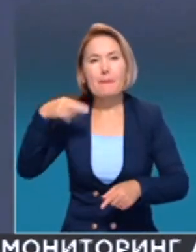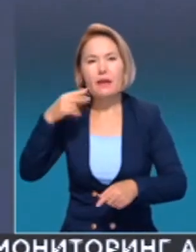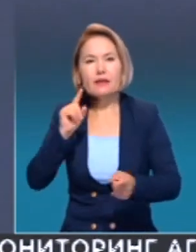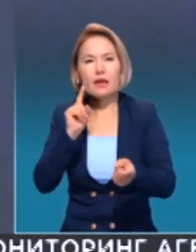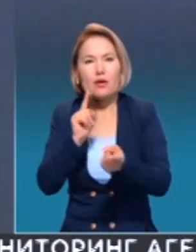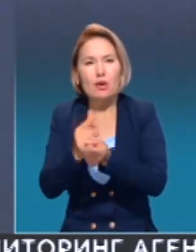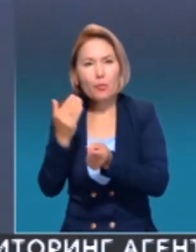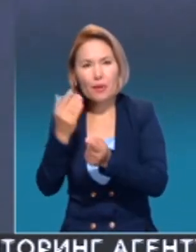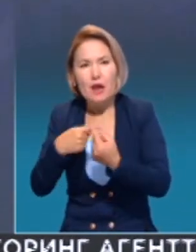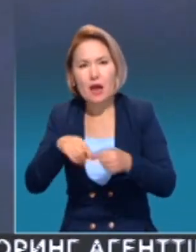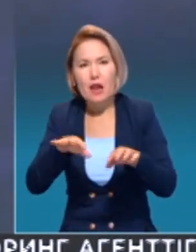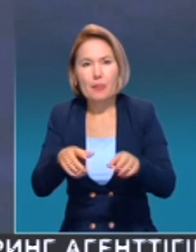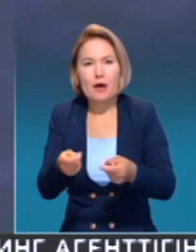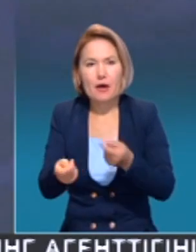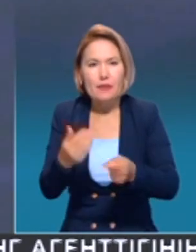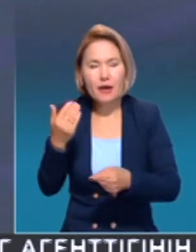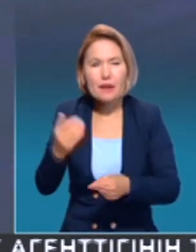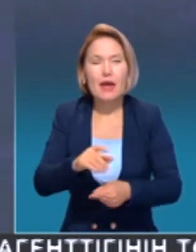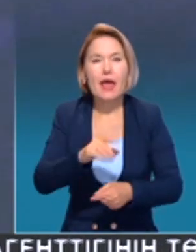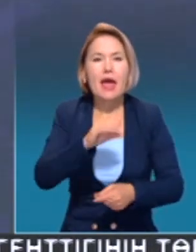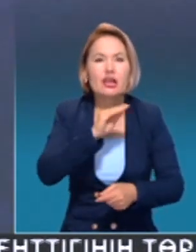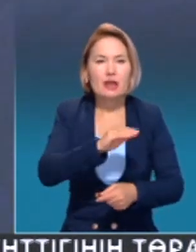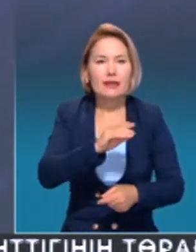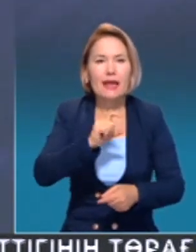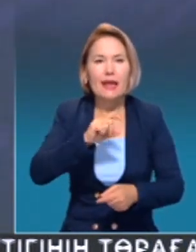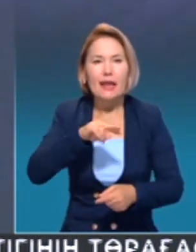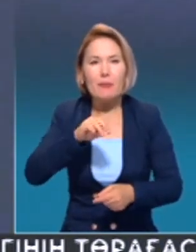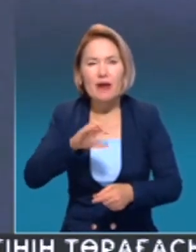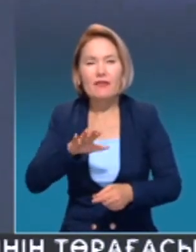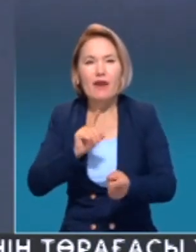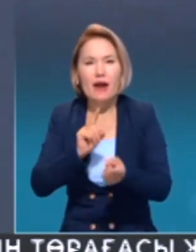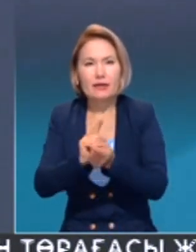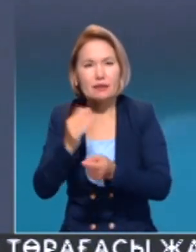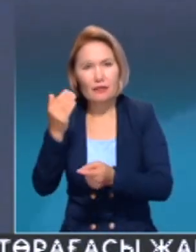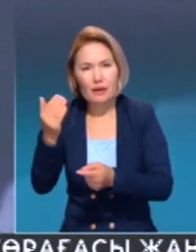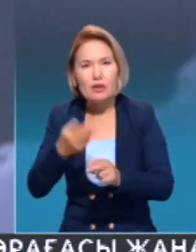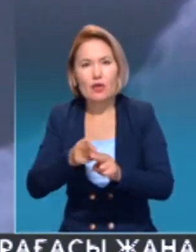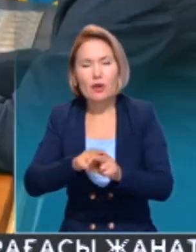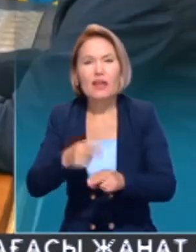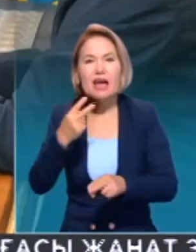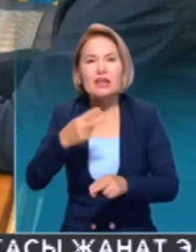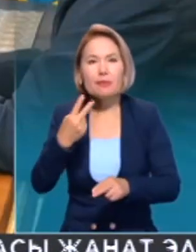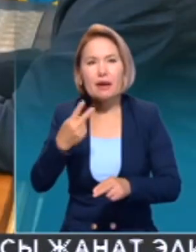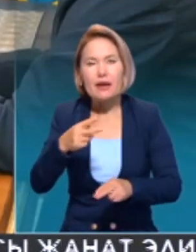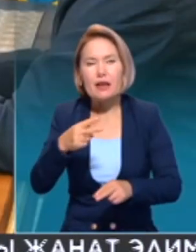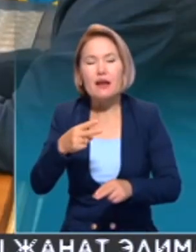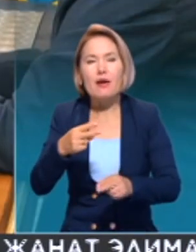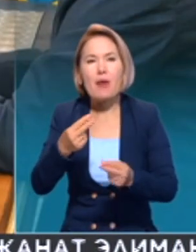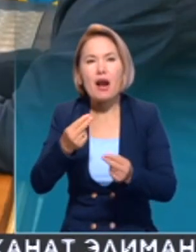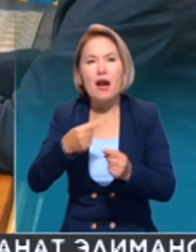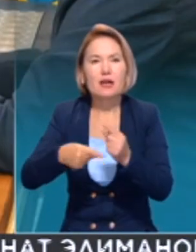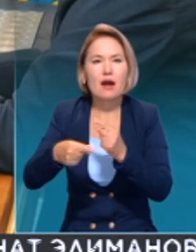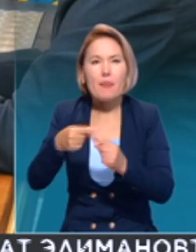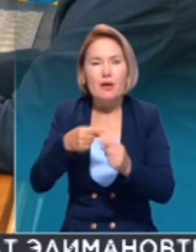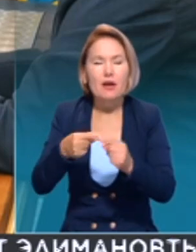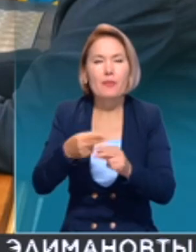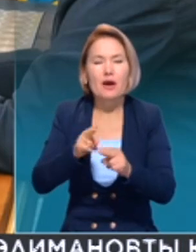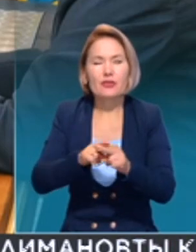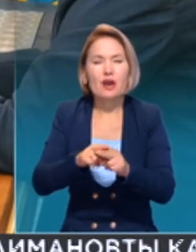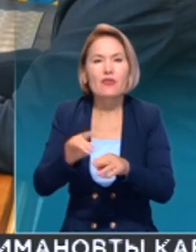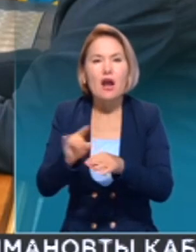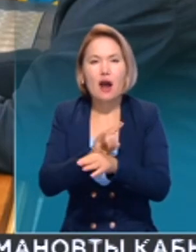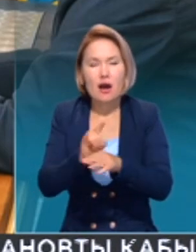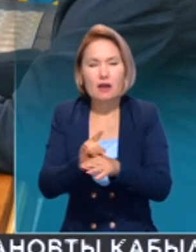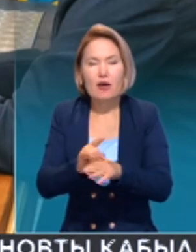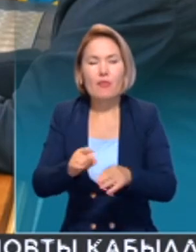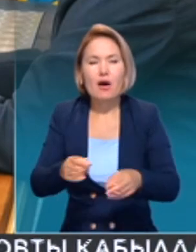қаржылық мониторинг агенттігінің төрағасы Жанат Илиманов айтты. Оның сөзінше агенттік 22 қаржы пирамидасының жолын кескен. 11